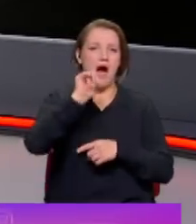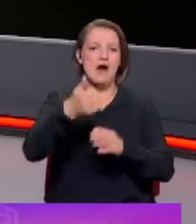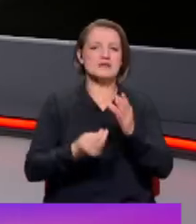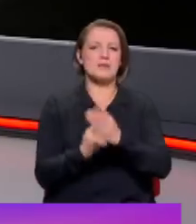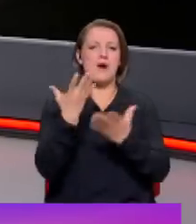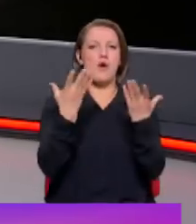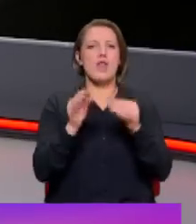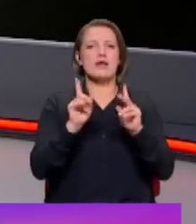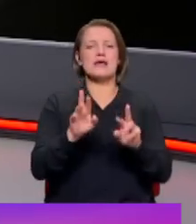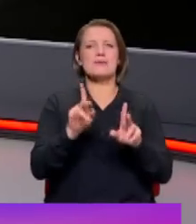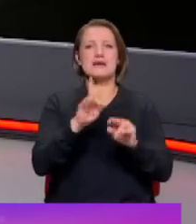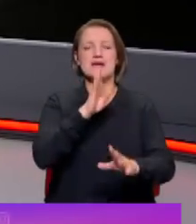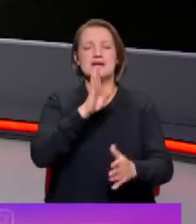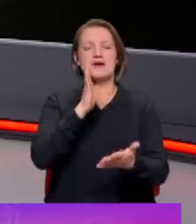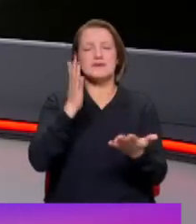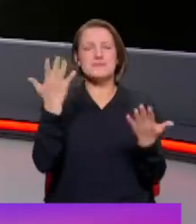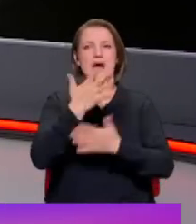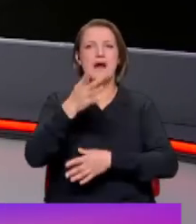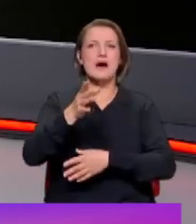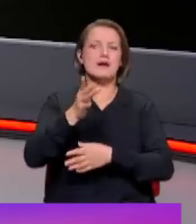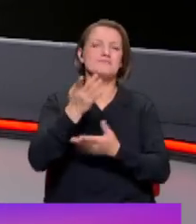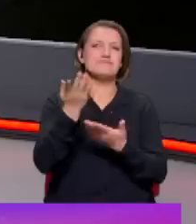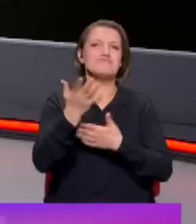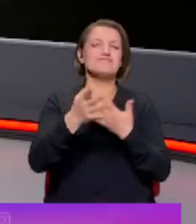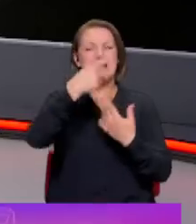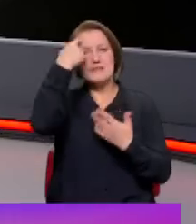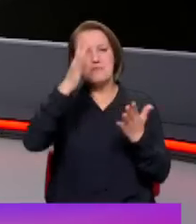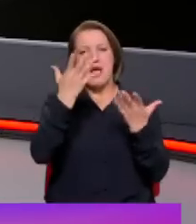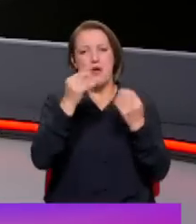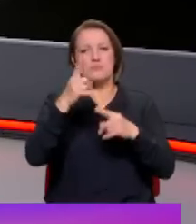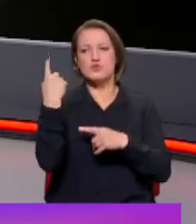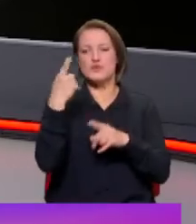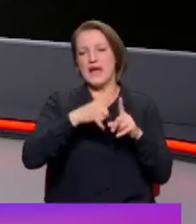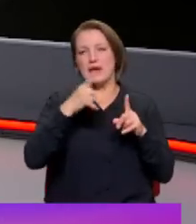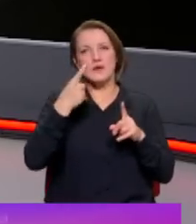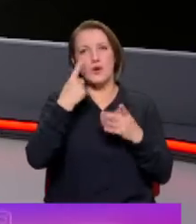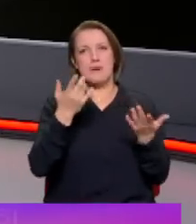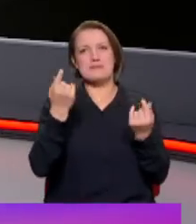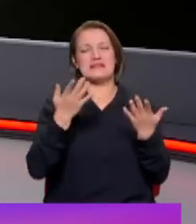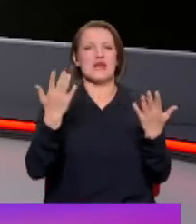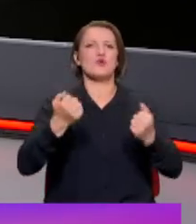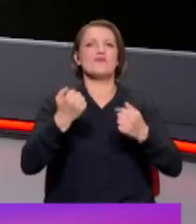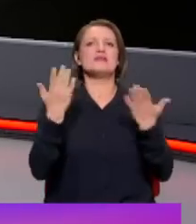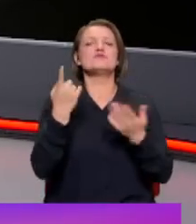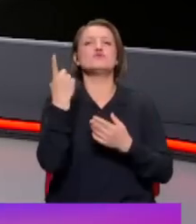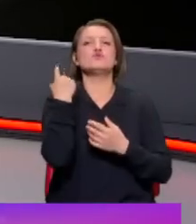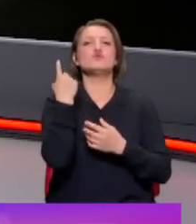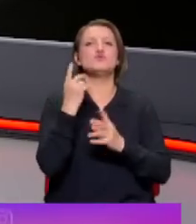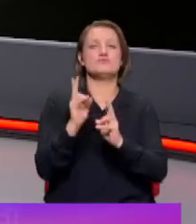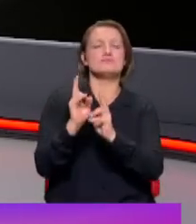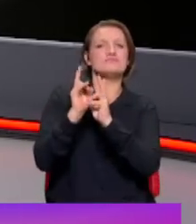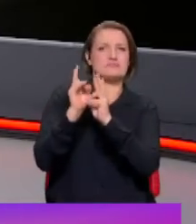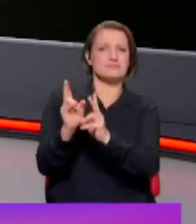olduğu gibi yine bir kara harekatı ihtimaline uyandık ama sanki Düne göre bu ihtimal Bugün biraz daha kuvvetli Çünkü dün